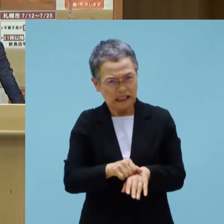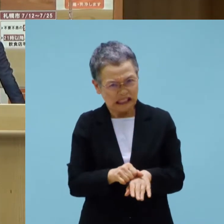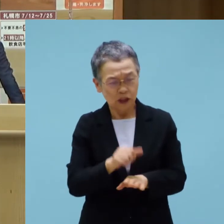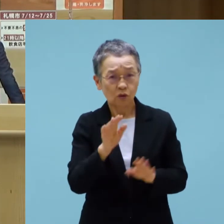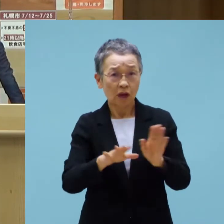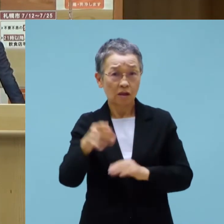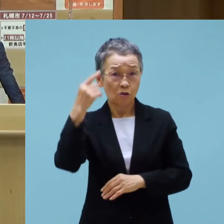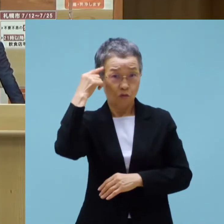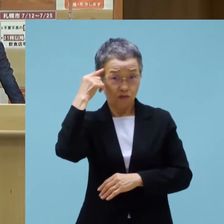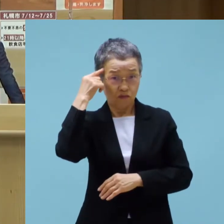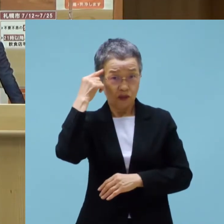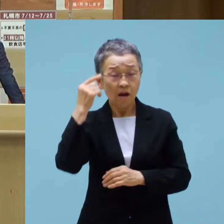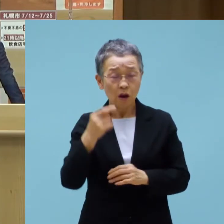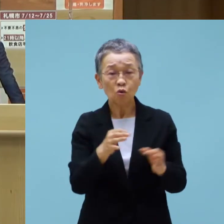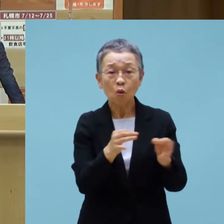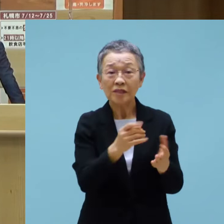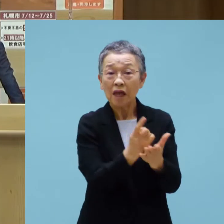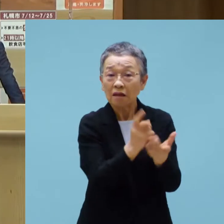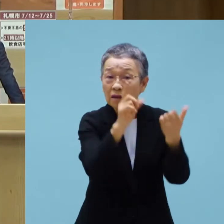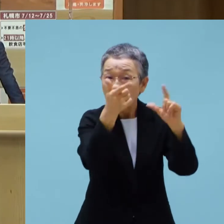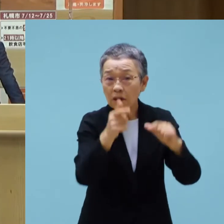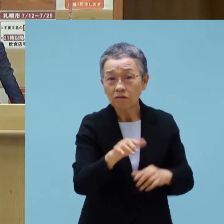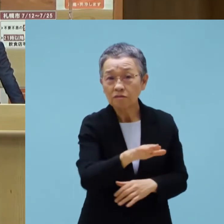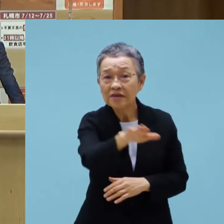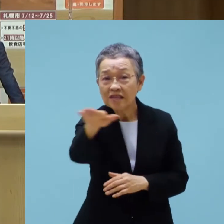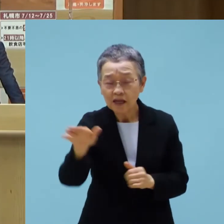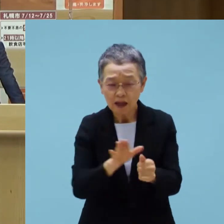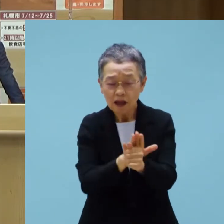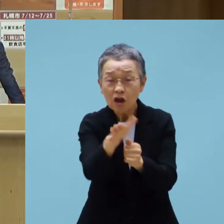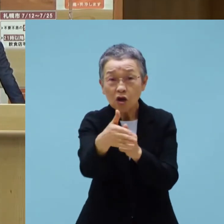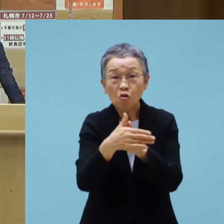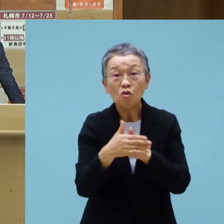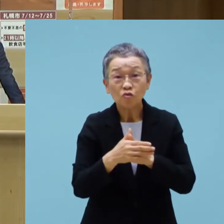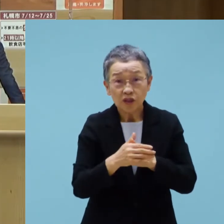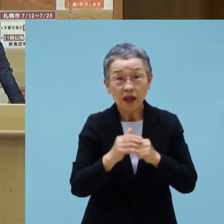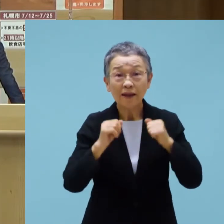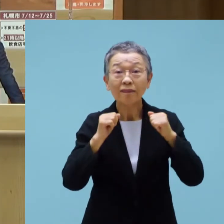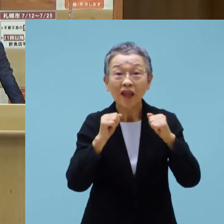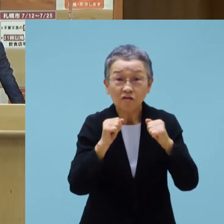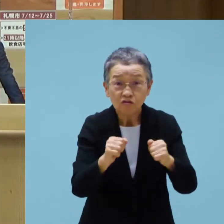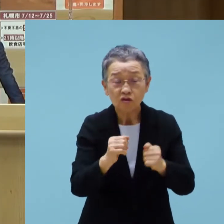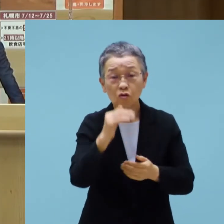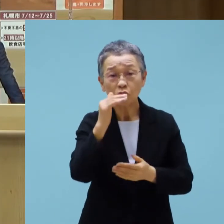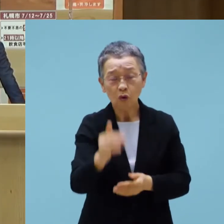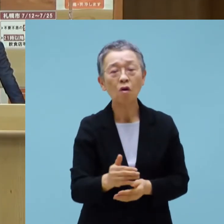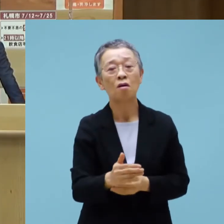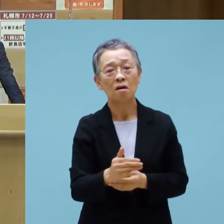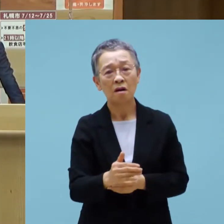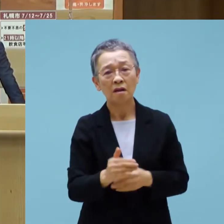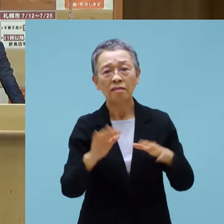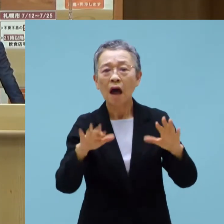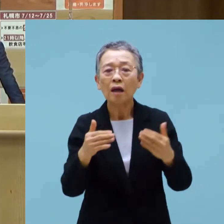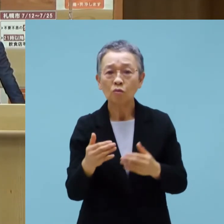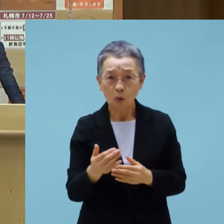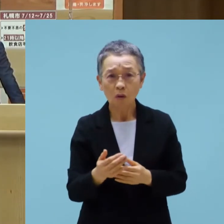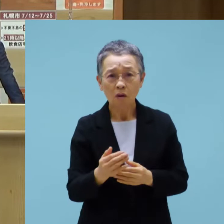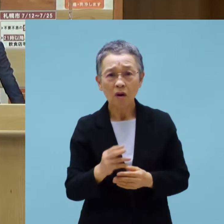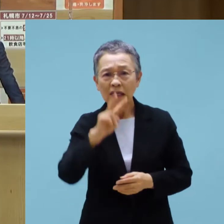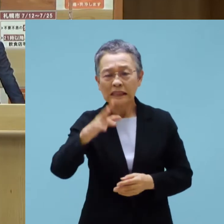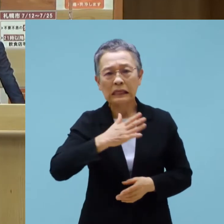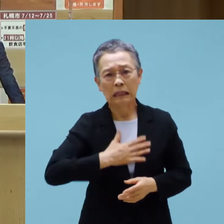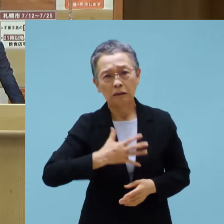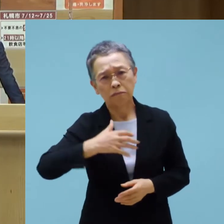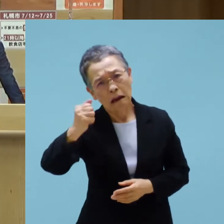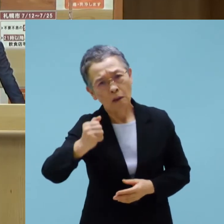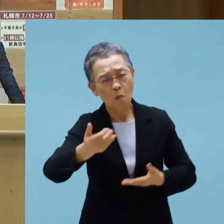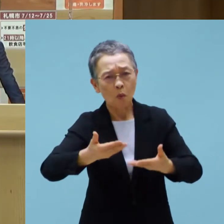だけじゃなくてみんなで、協力してやっていく、まあ、こういうことがないとなかなかご理解いただけないんじゃないかと思って